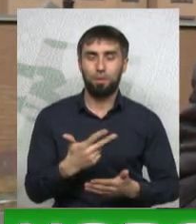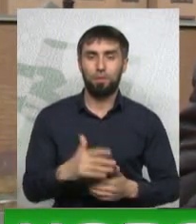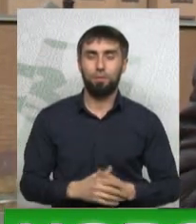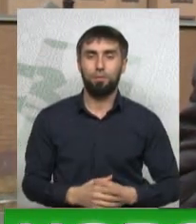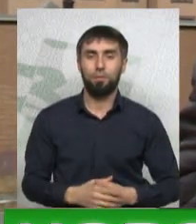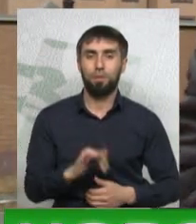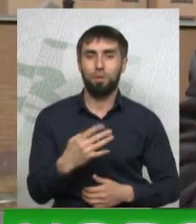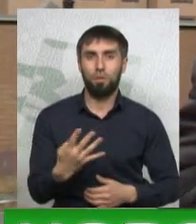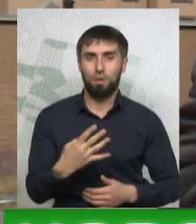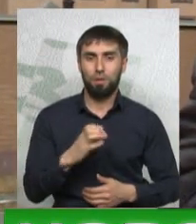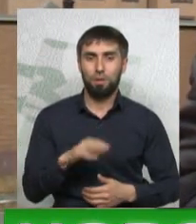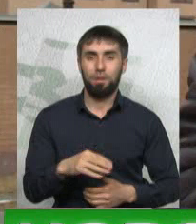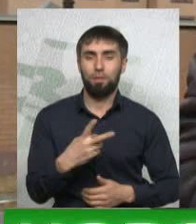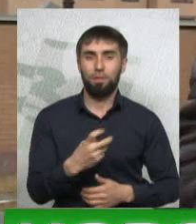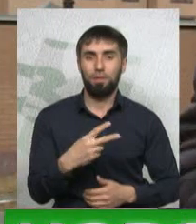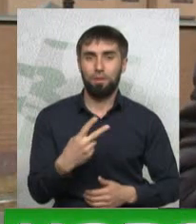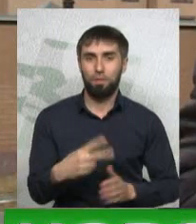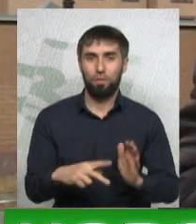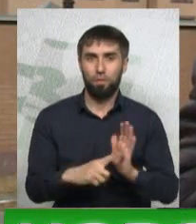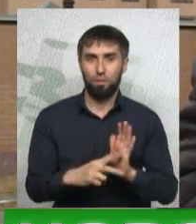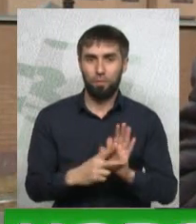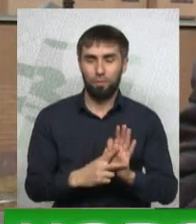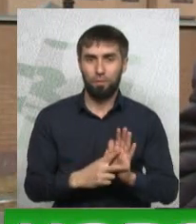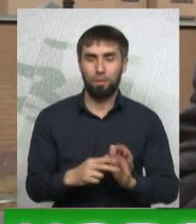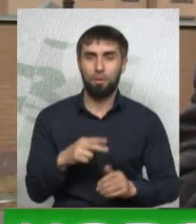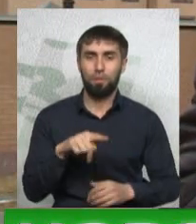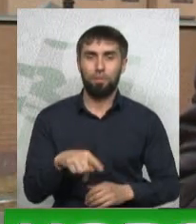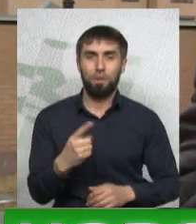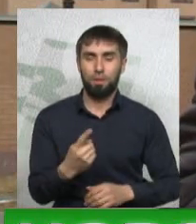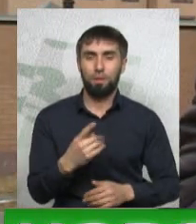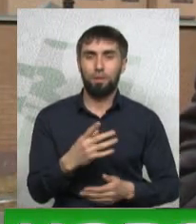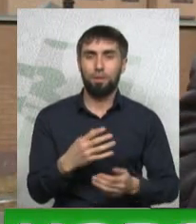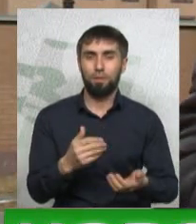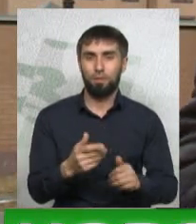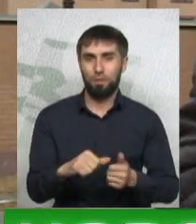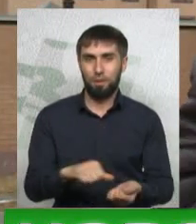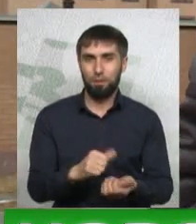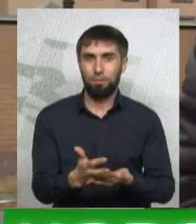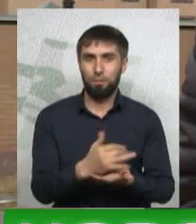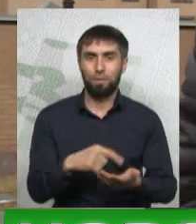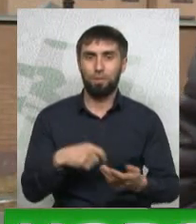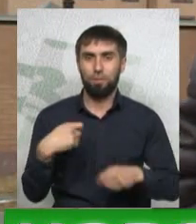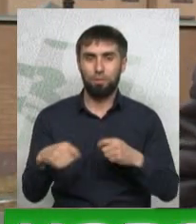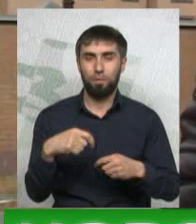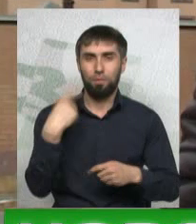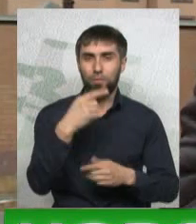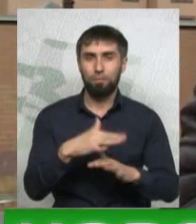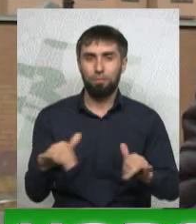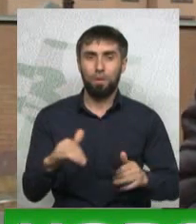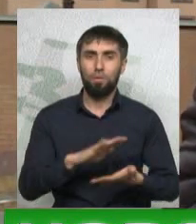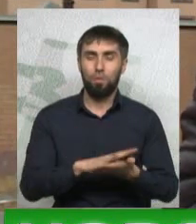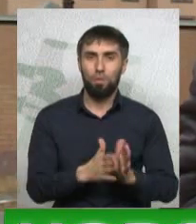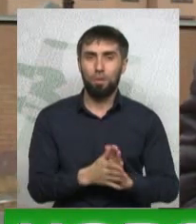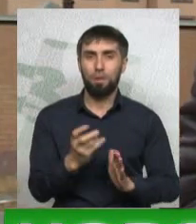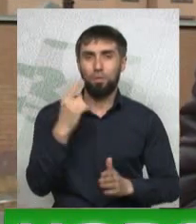и частью 4 статьи 228 прим. 1 «Незаконный сбыт наркотиков максимально широкому кругу лиц, находясь в сговоре с